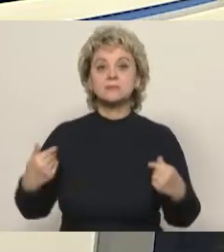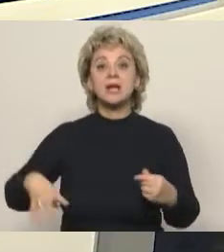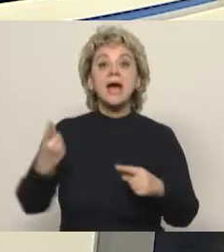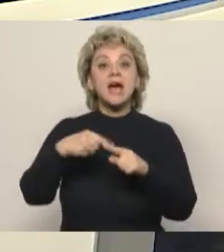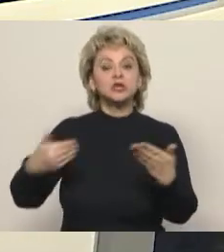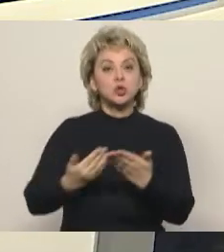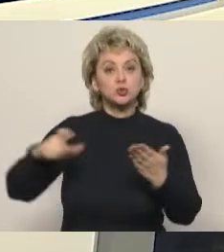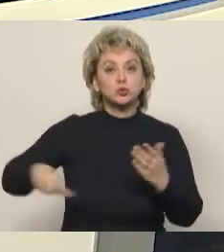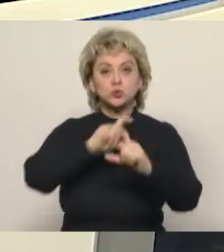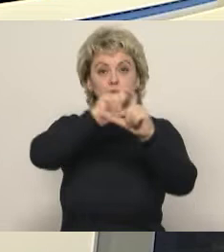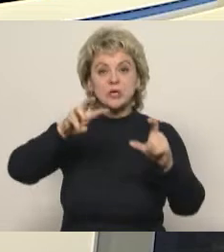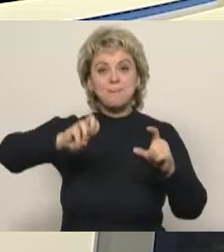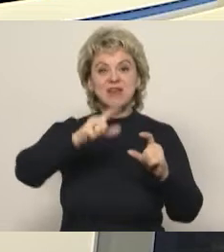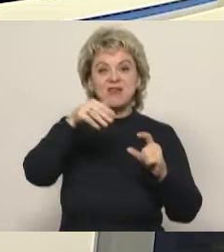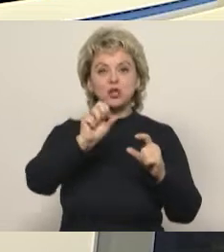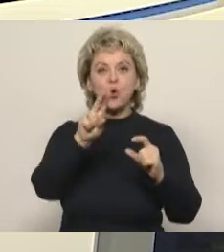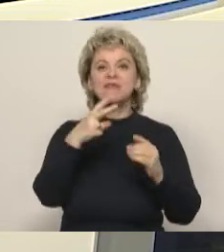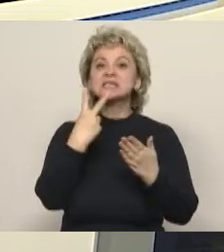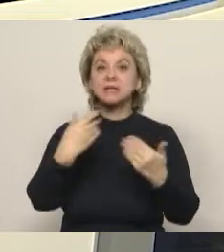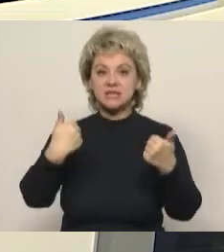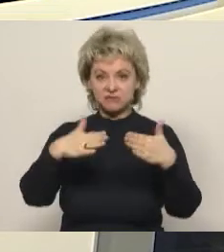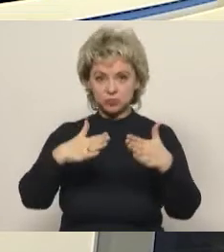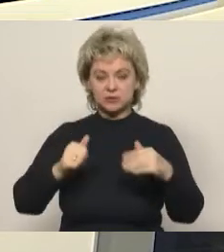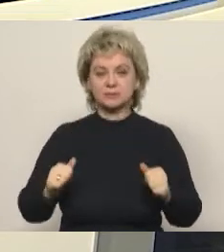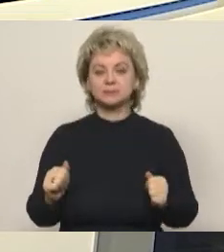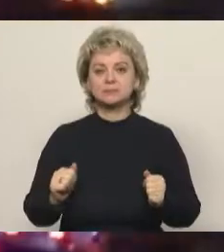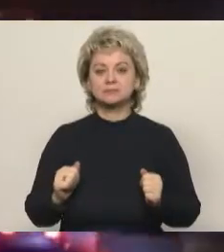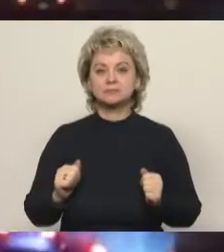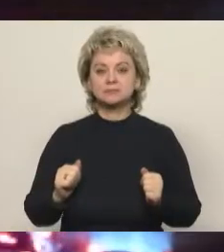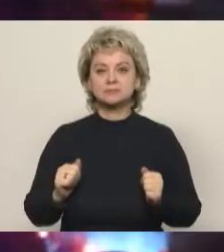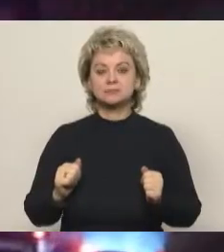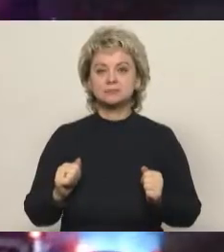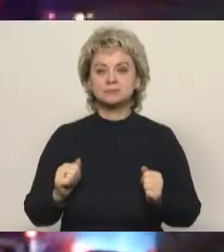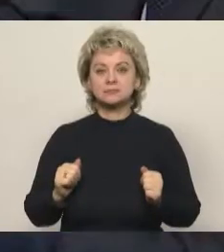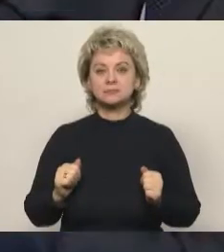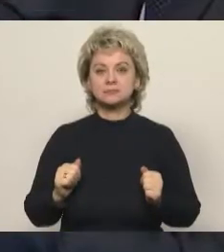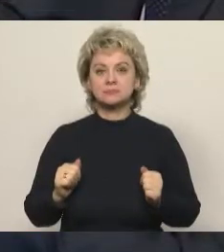Здравствуйте, это новости на Дону. В студии Мария Филинкова. Смотрите в выпуске.